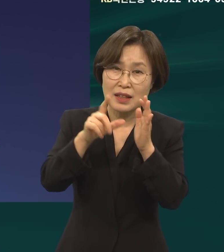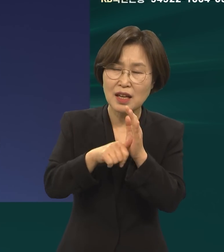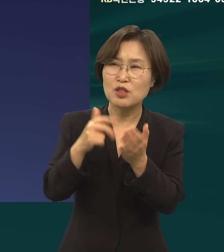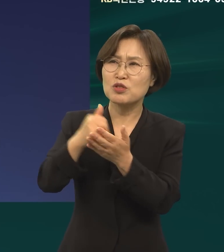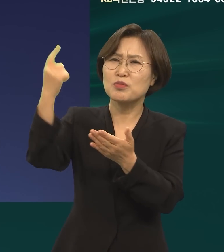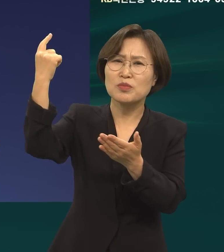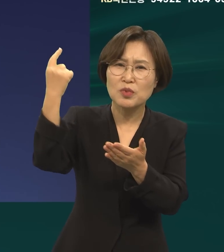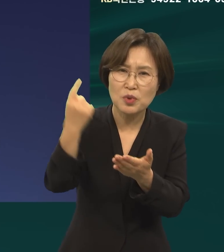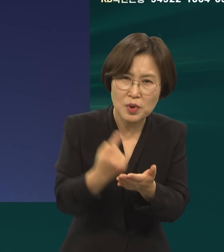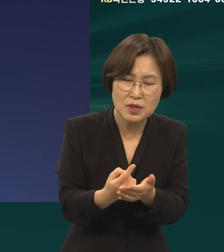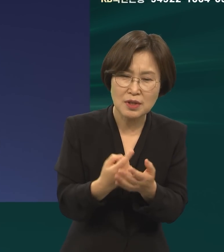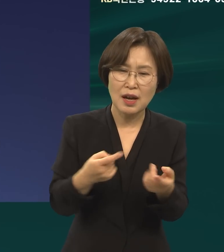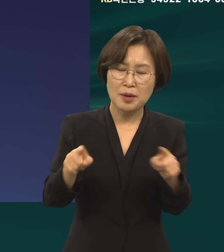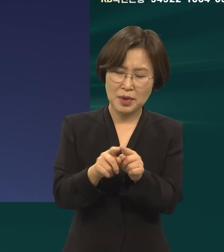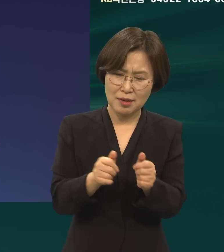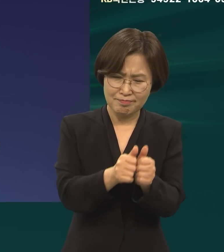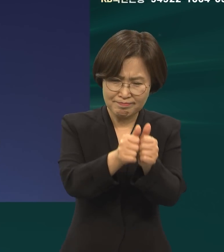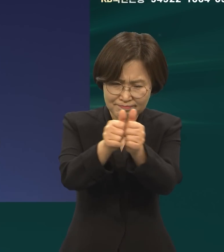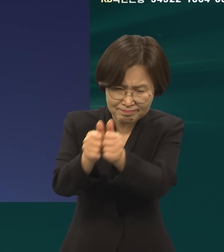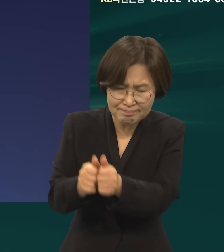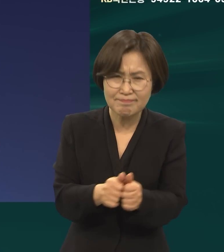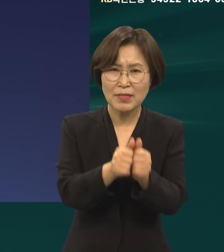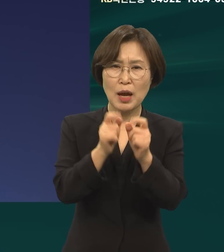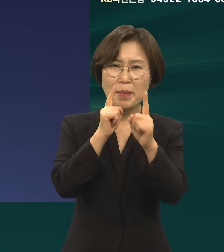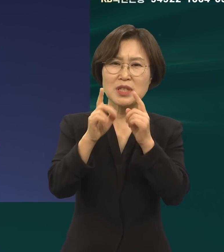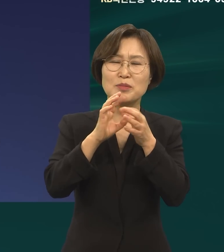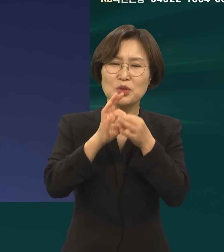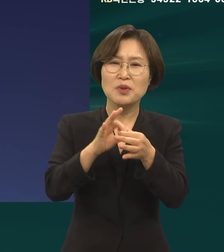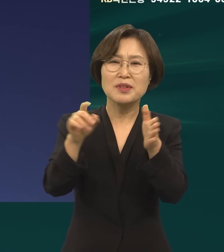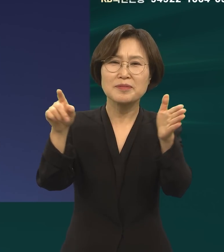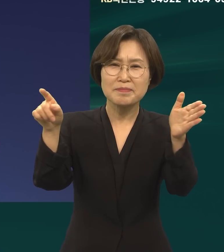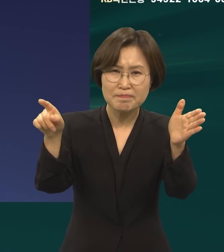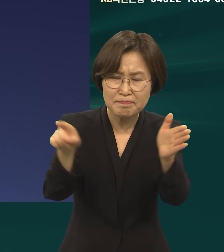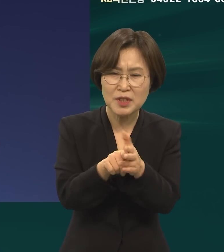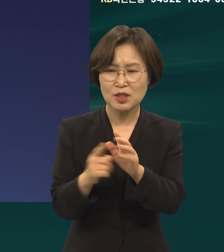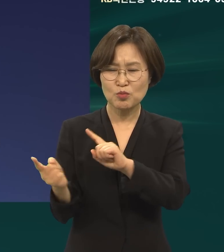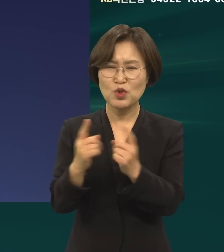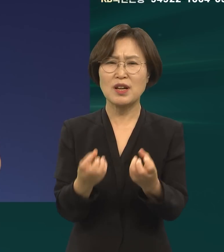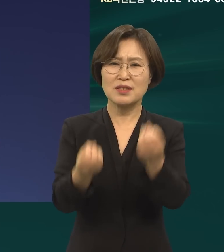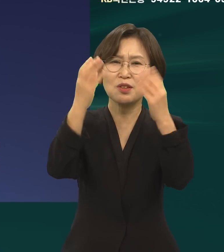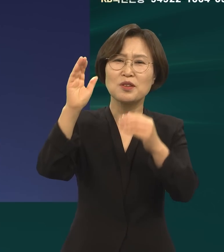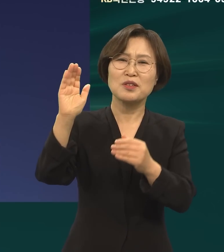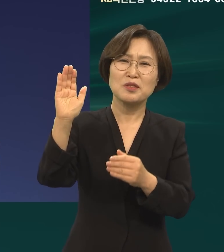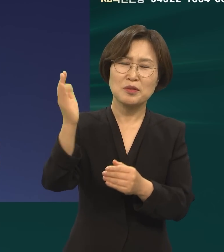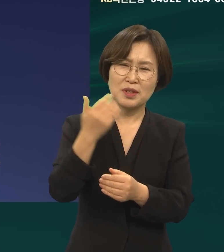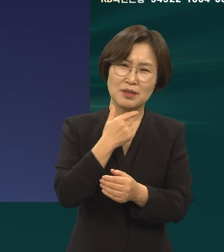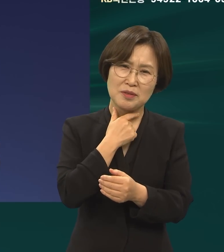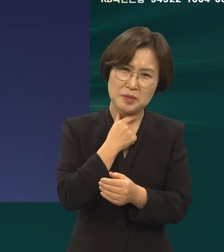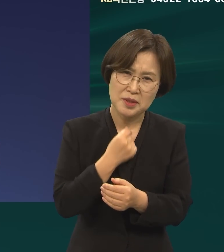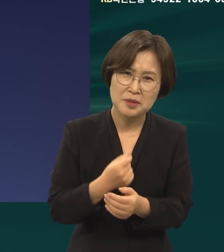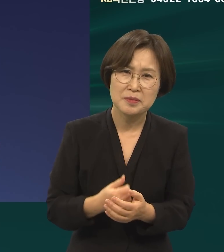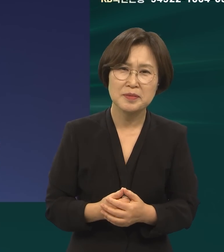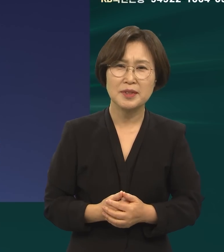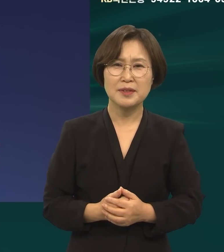주님은 오셔서 동행하고 계시다는 것을 말씀을 통해 믿는 부활절이 되시길 바랍니다.